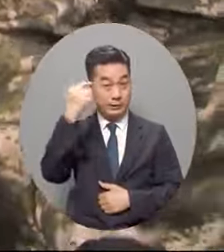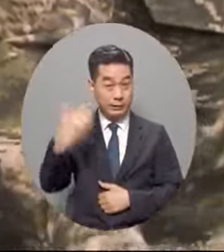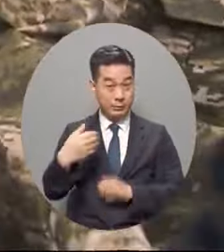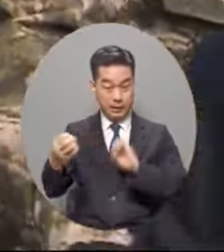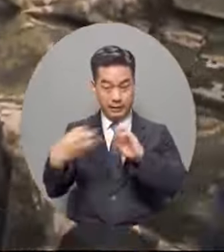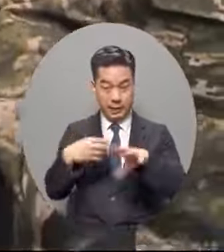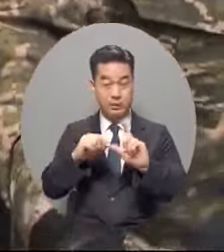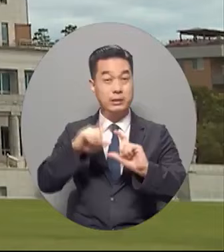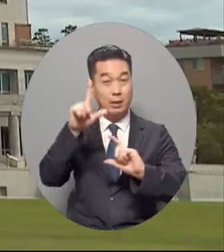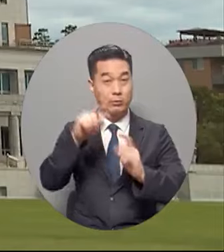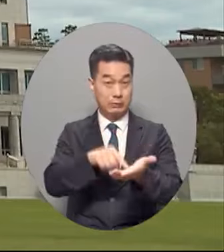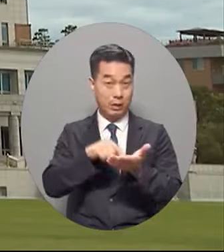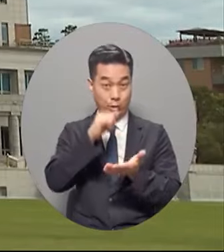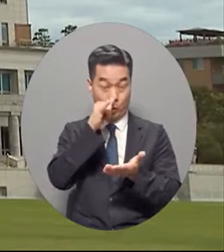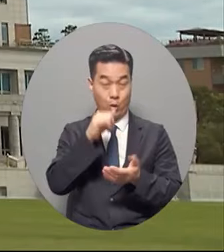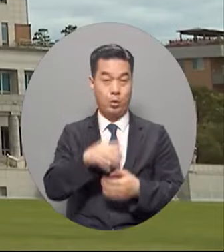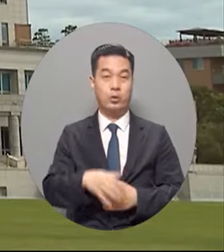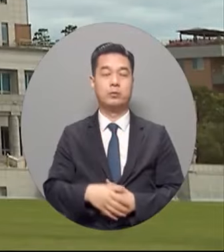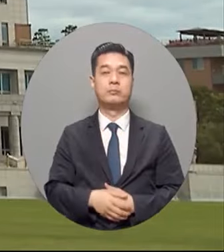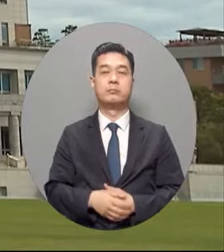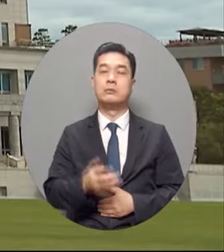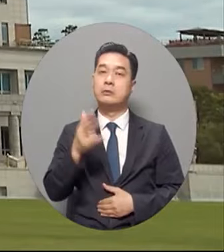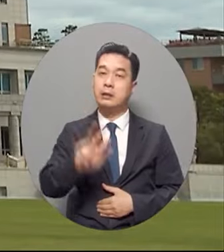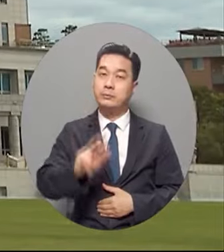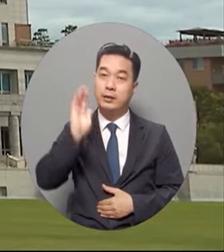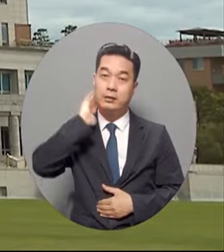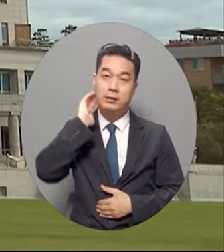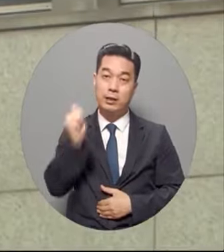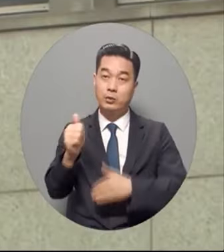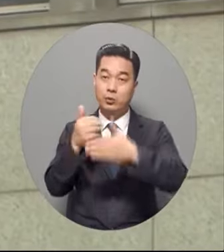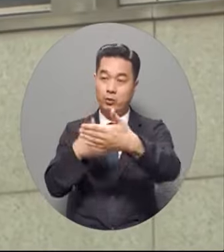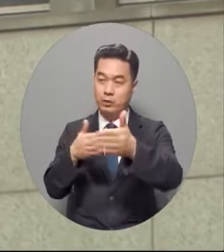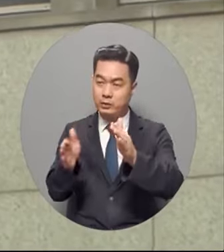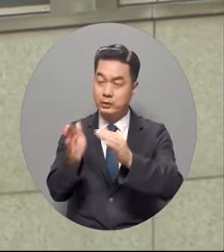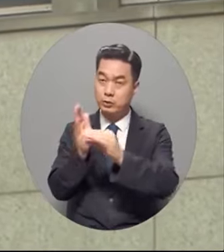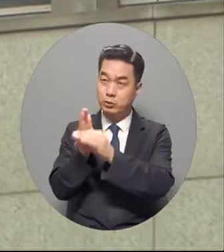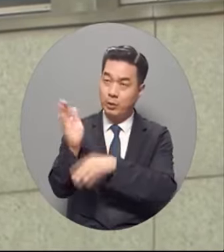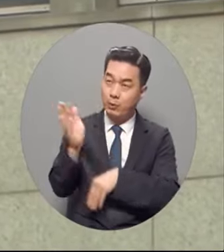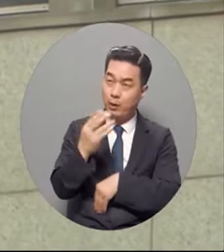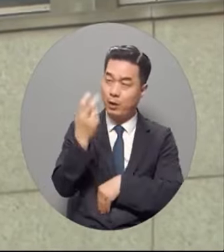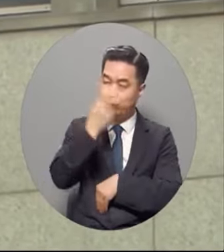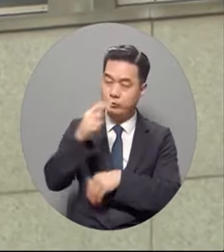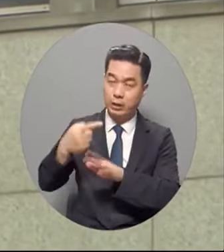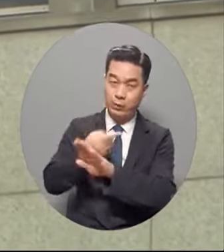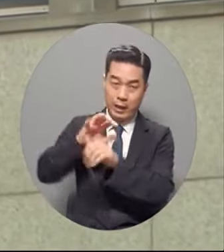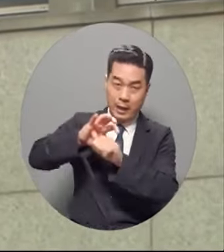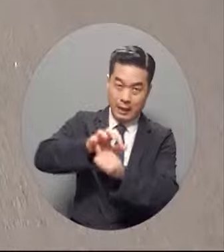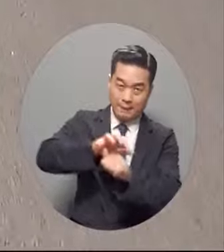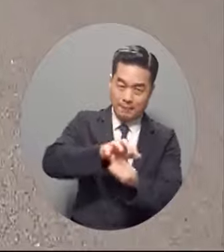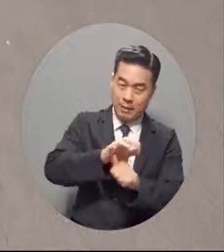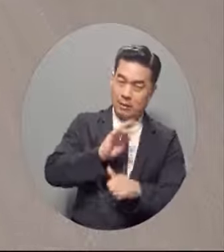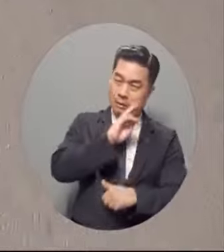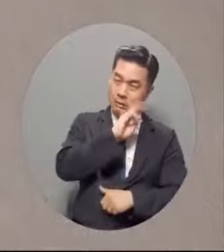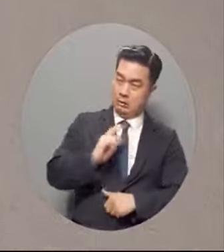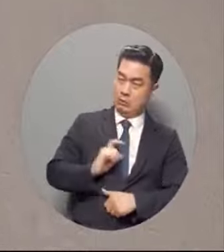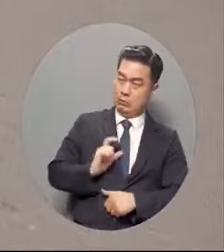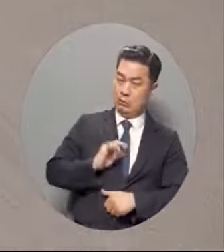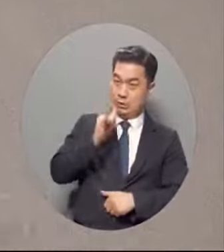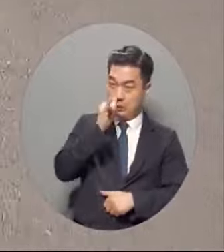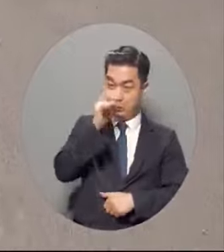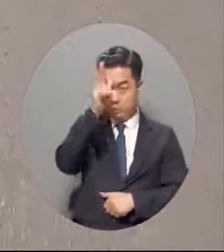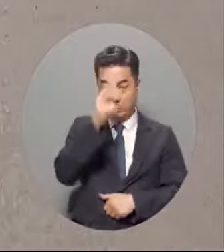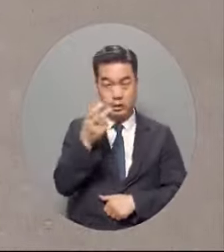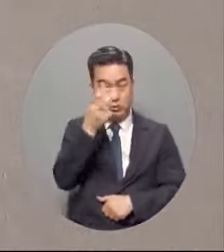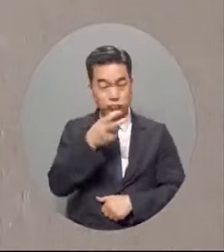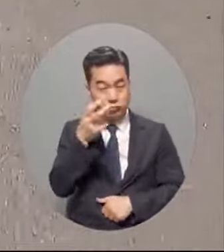대부분 나왔습니다 하지만 대통령 시를 정점으로 한 수사 외화 의혹이 제기되고 경찰 수사가 지지부진한